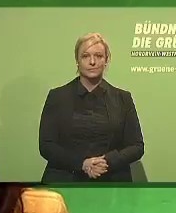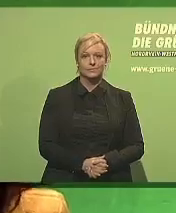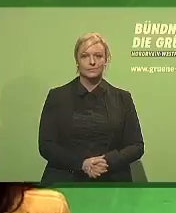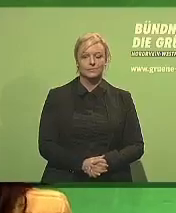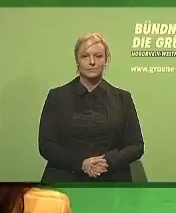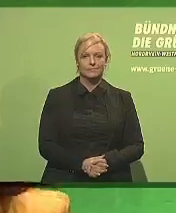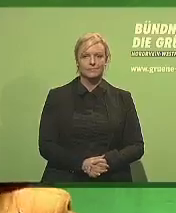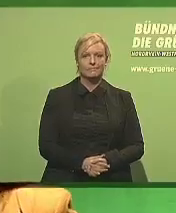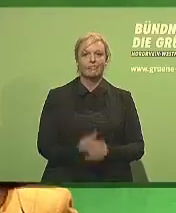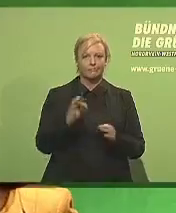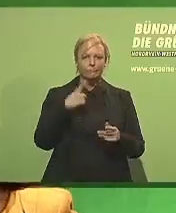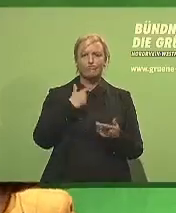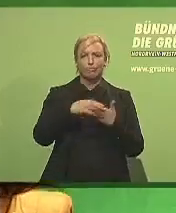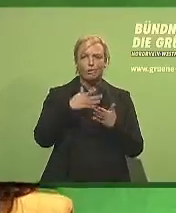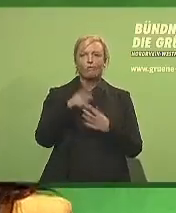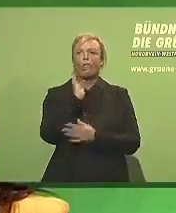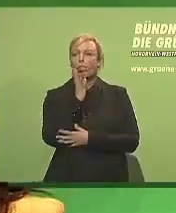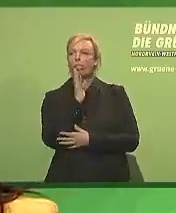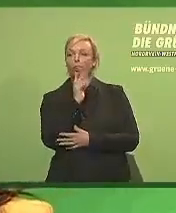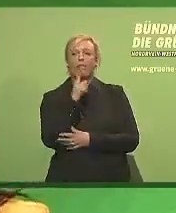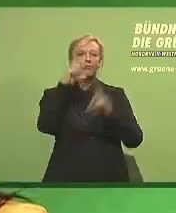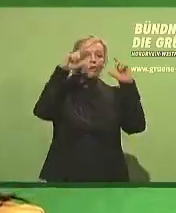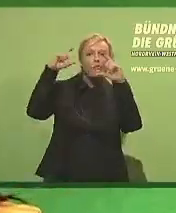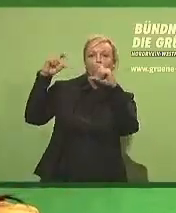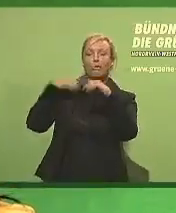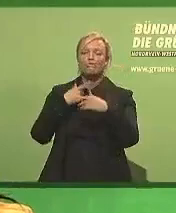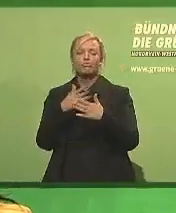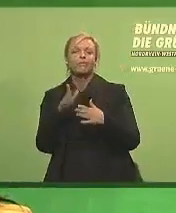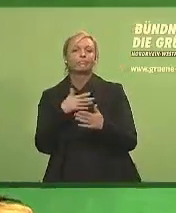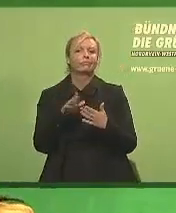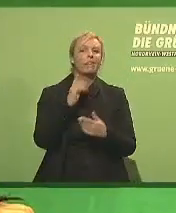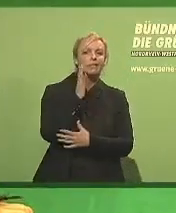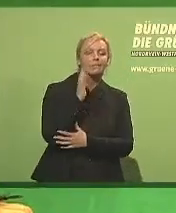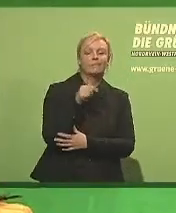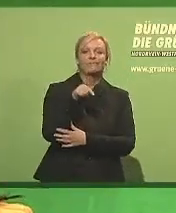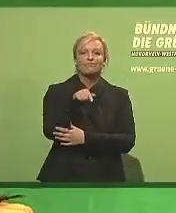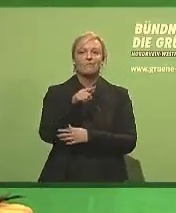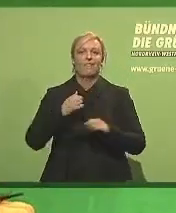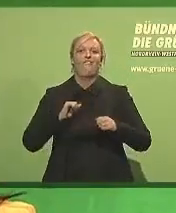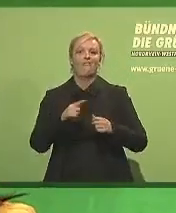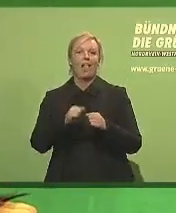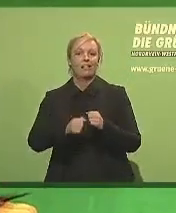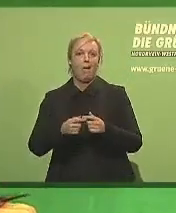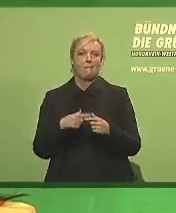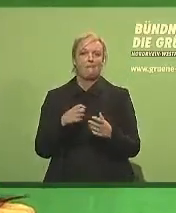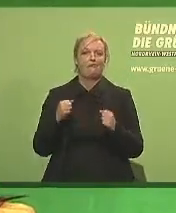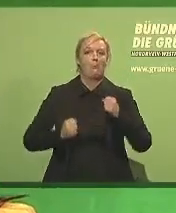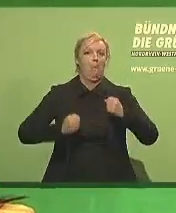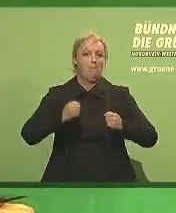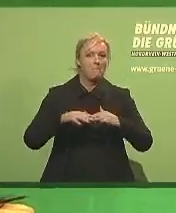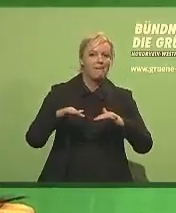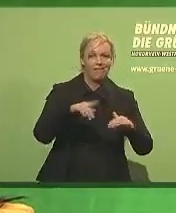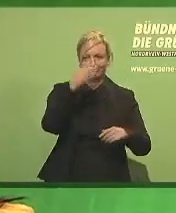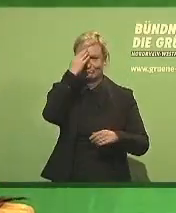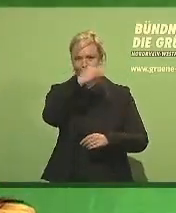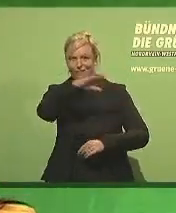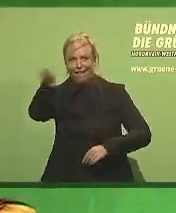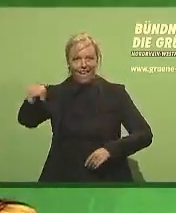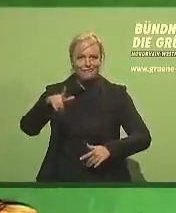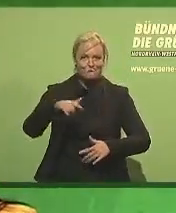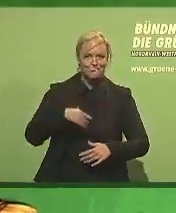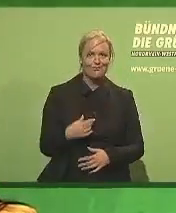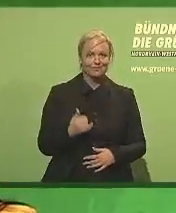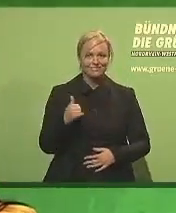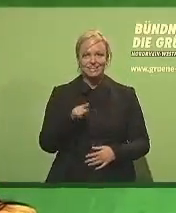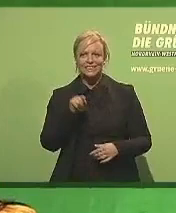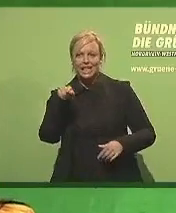Genau, ich rede mal ein bisschen weiter, ne, während hier die Fotos gemacht werden. Also das ist unser Wahlkampfmobil, ja, ihr kennt es irgendwie alle. Es drängt uns jetzt schon nach draußen. Ja,